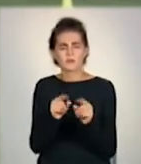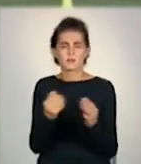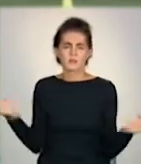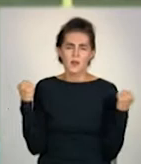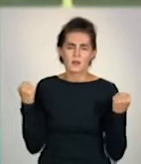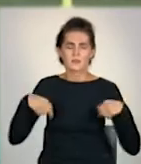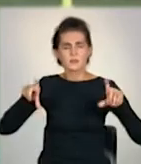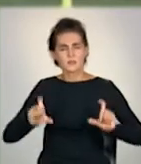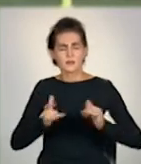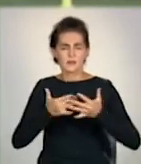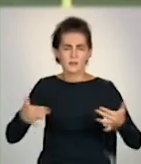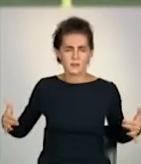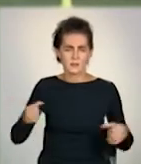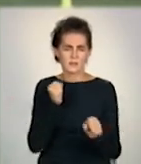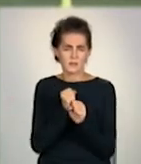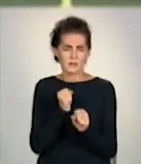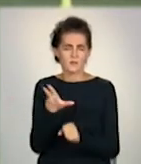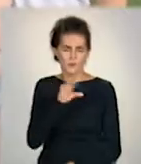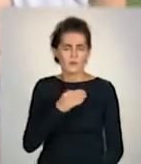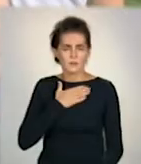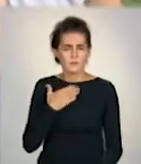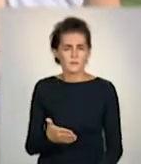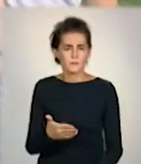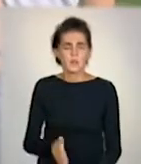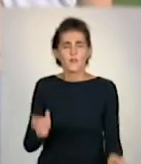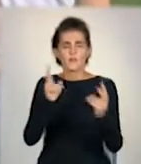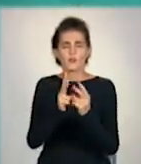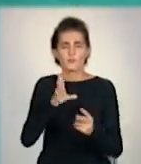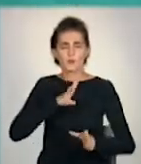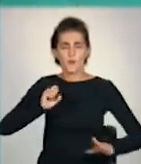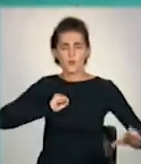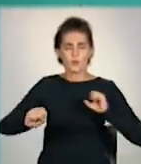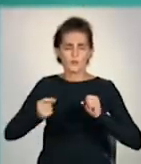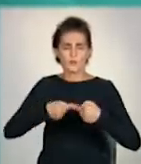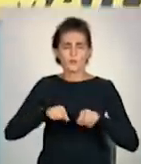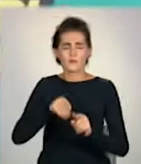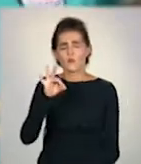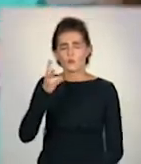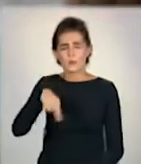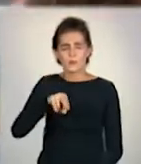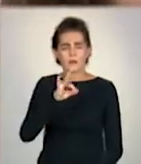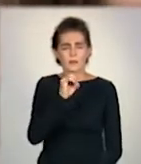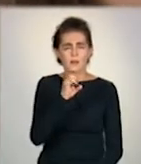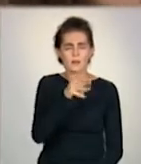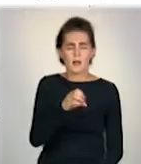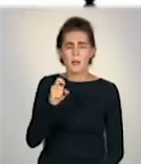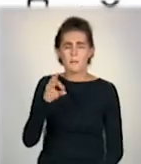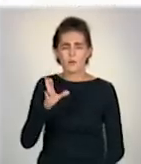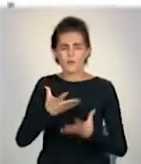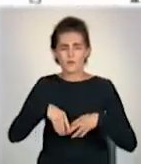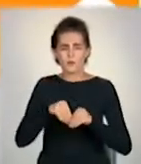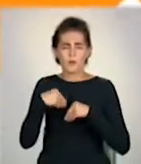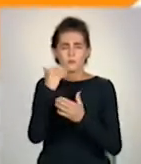там присідання, все там теж активне. Зустріч була організована фондом Ріната Ахметова у межах освітнього